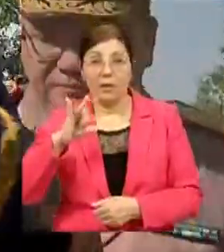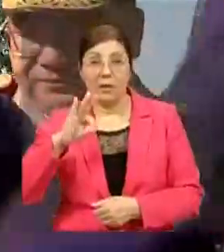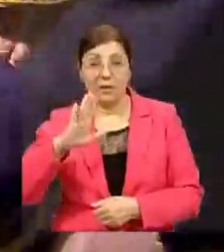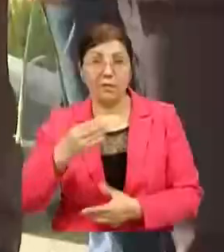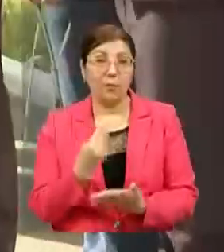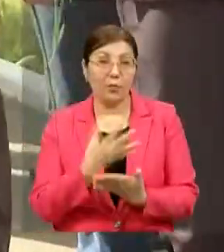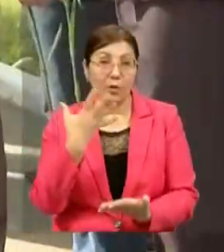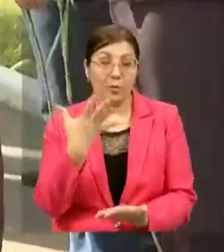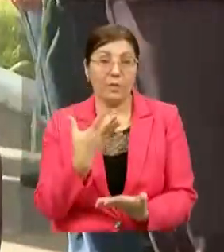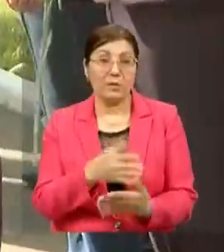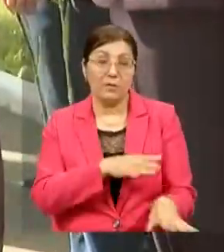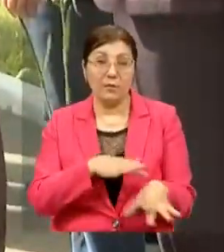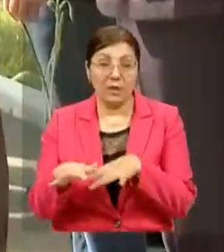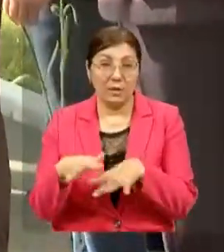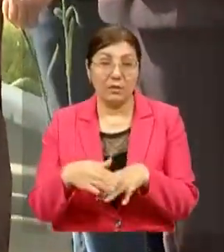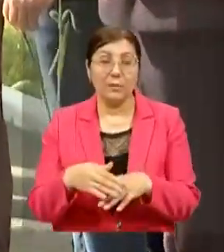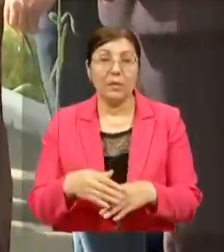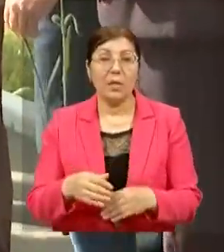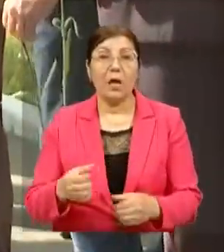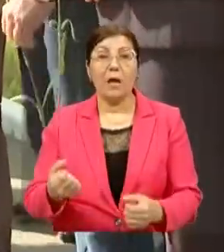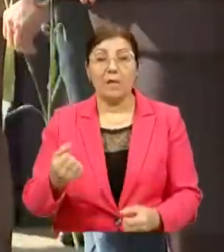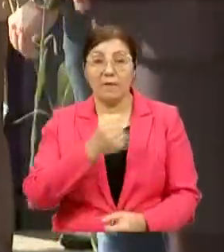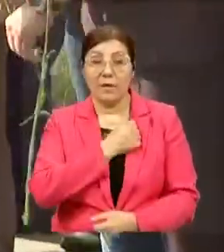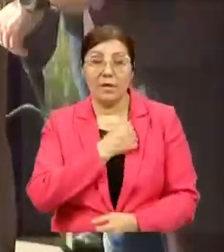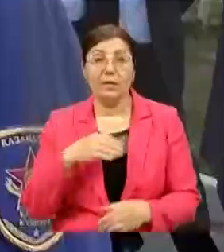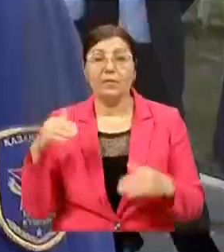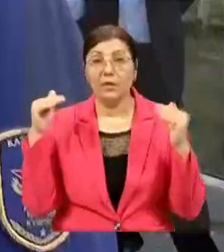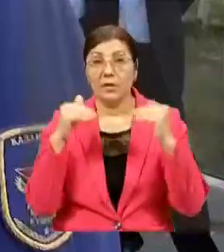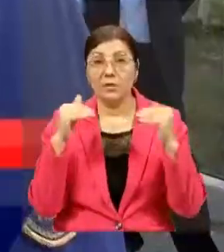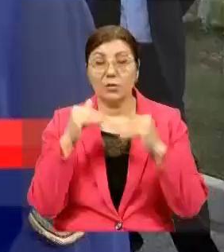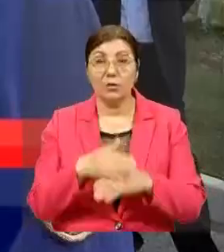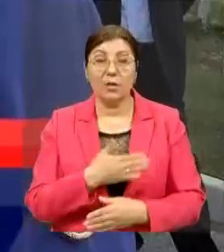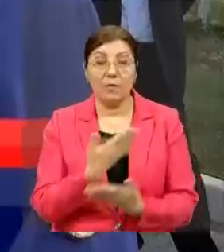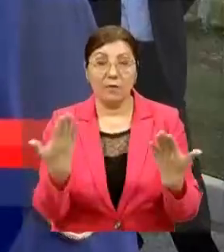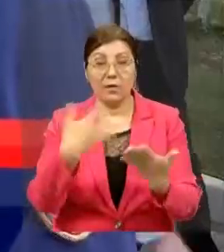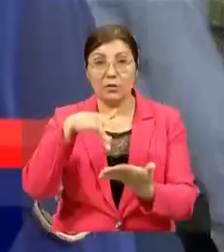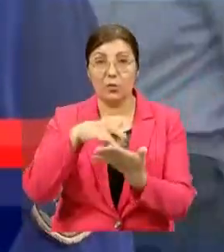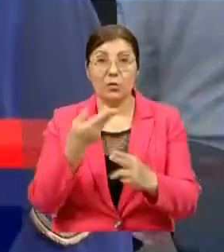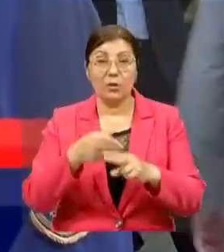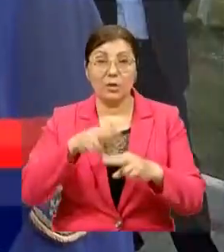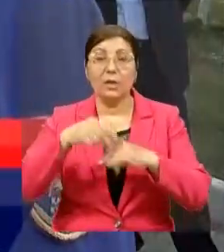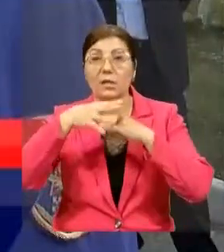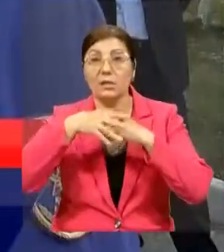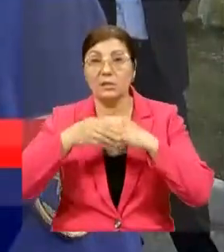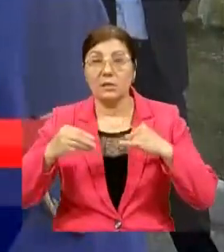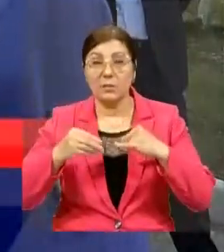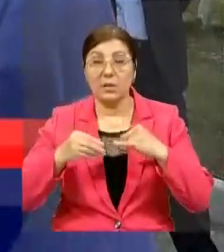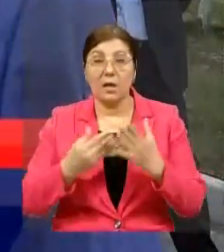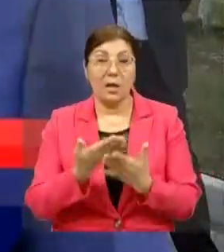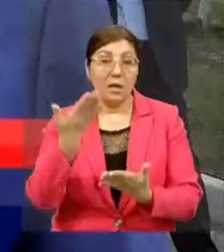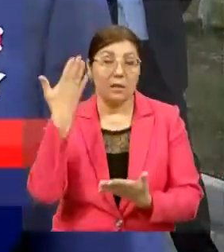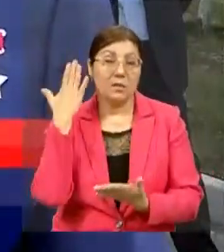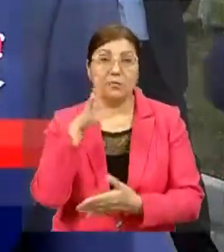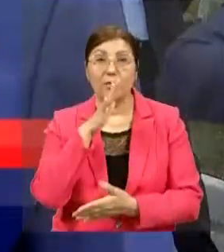оценку военному институту и поделился мнением о перспективах развития авиации ваш город Это Земля с давних